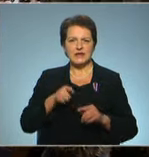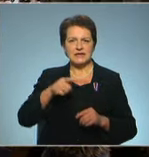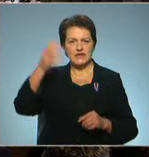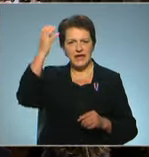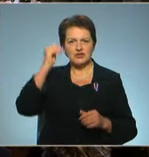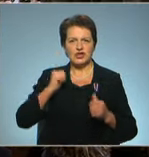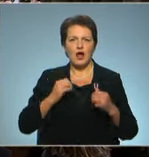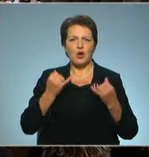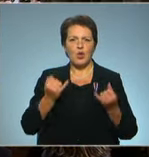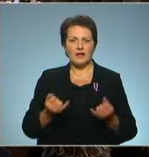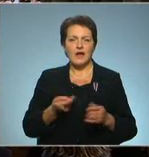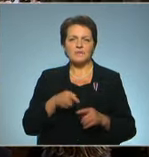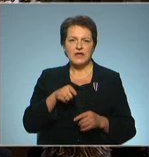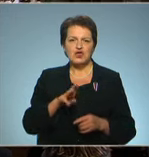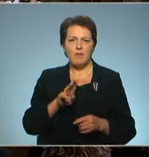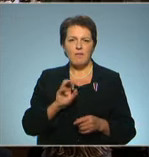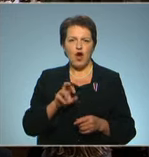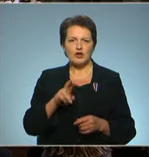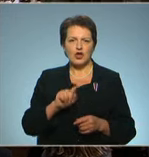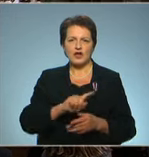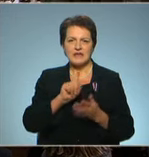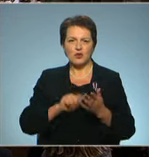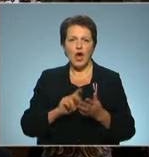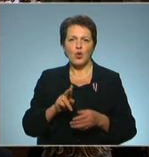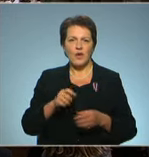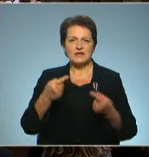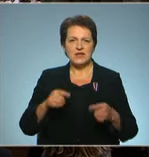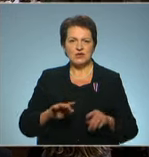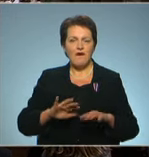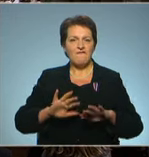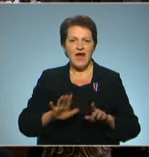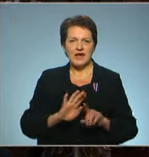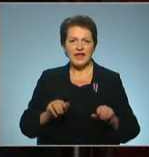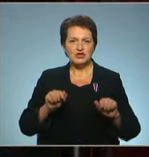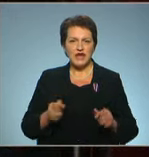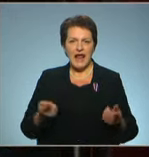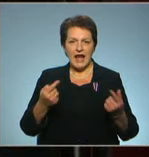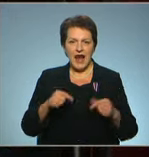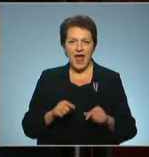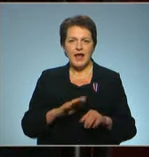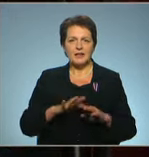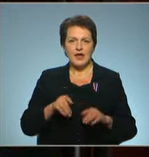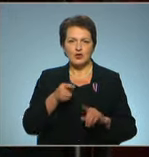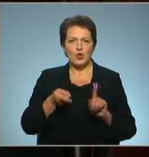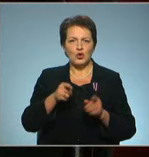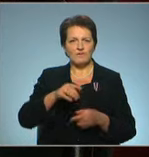Taču Mordohajs jautā ko citu, vai ne šī laika dēļ tu kļuvi ķēniņiene?